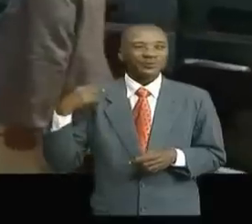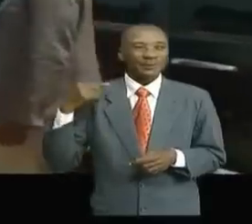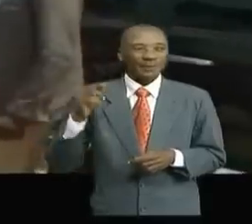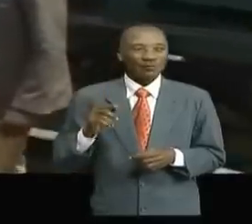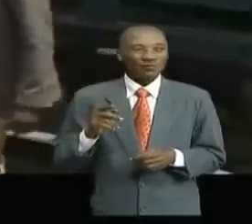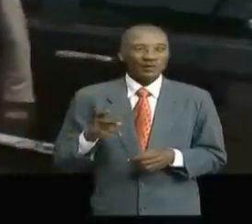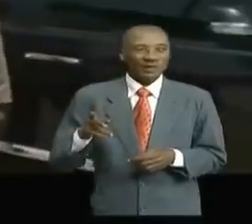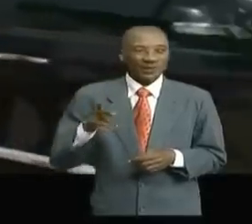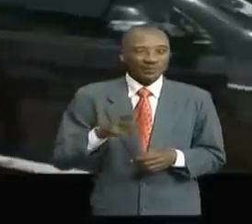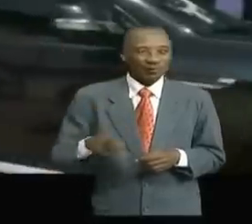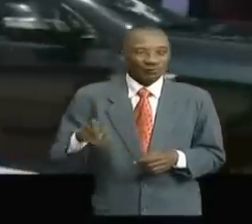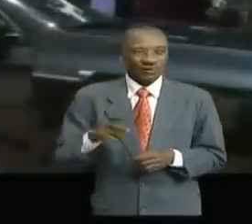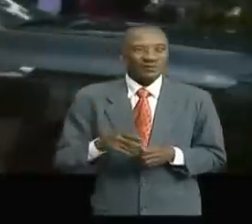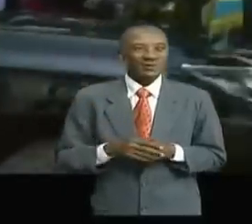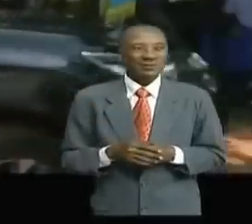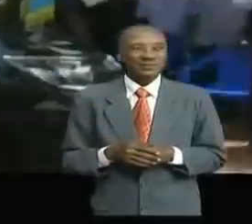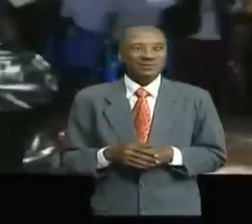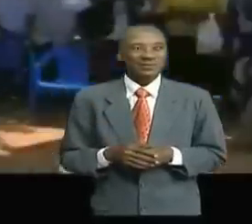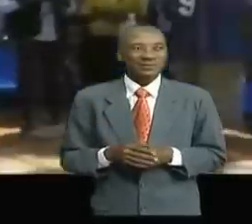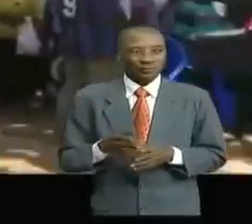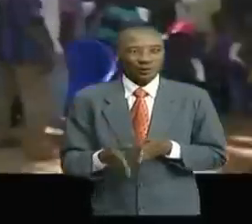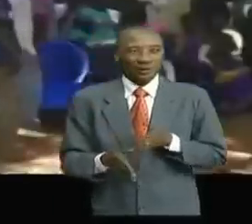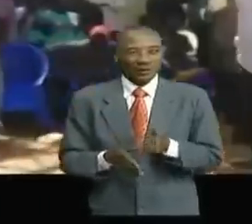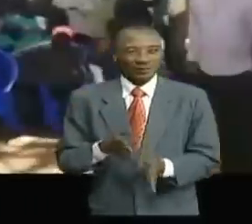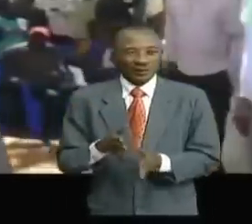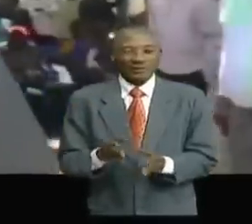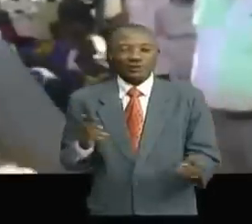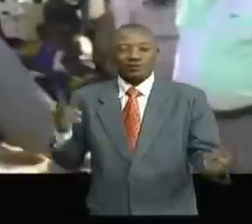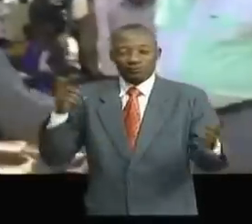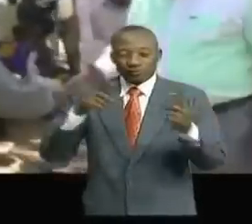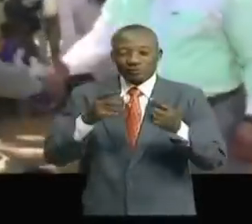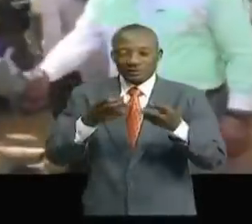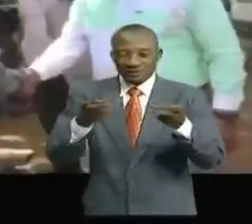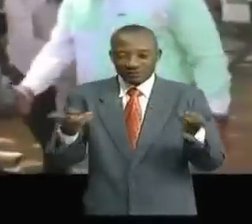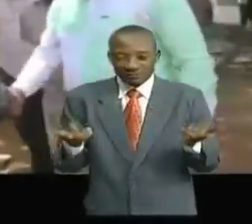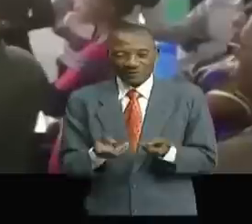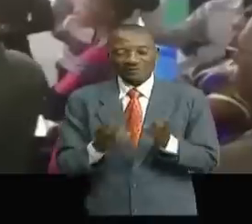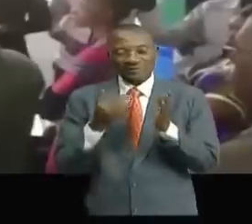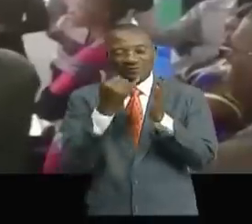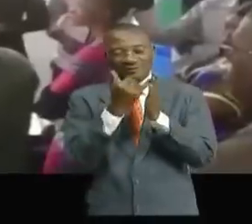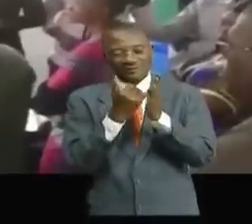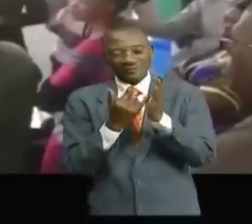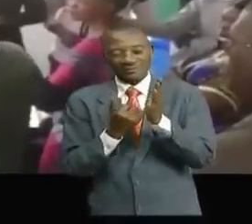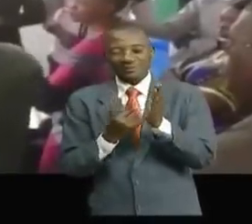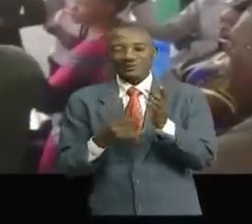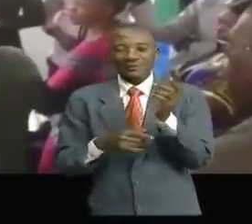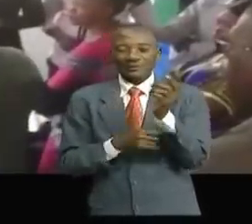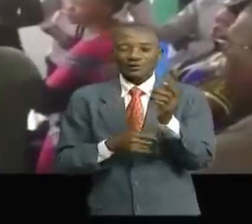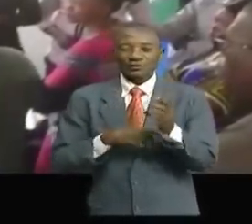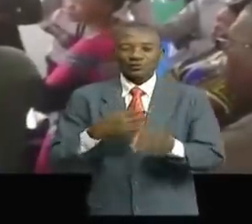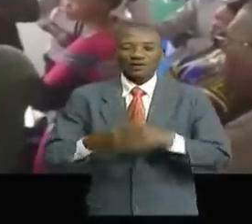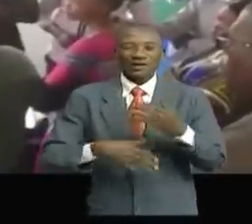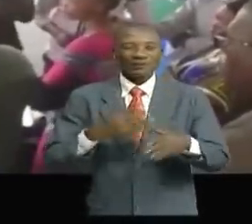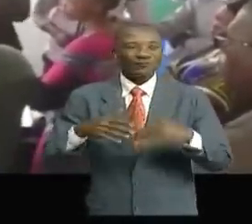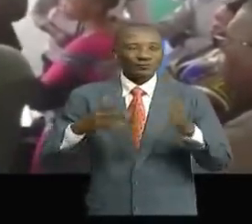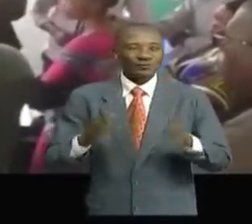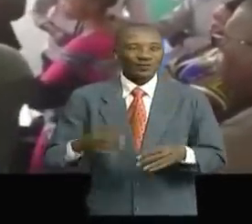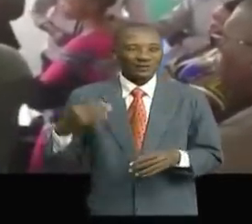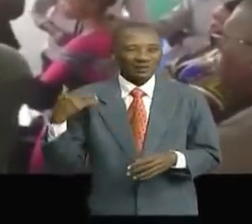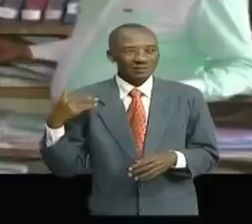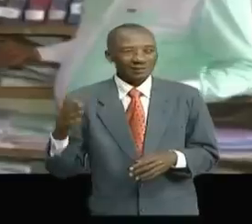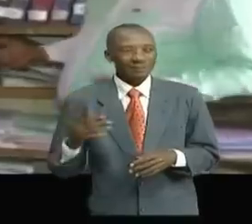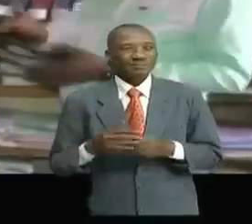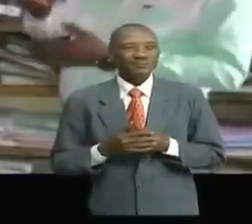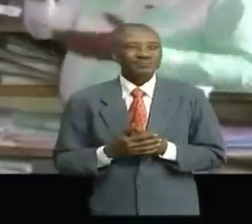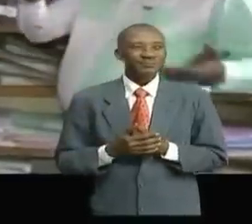Mathias Kabeya Matiabidi a fait le tour des sites d'identification des agents de la fonction publique à travers la ville. Partout où il est